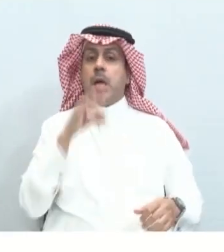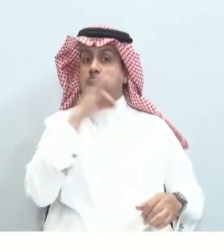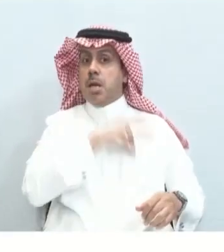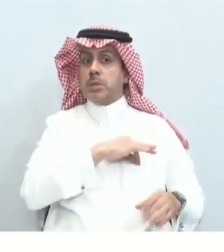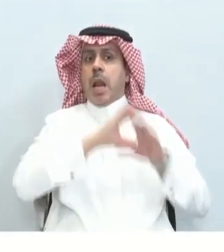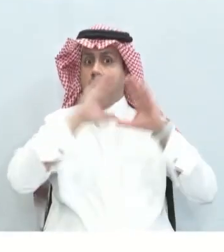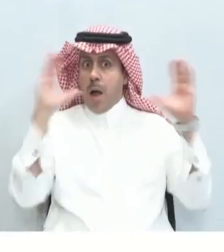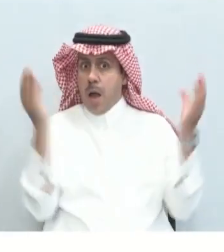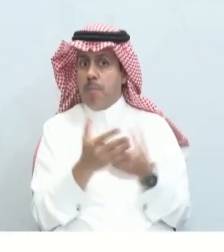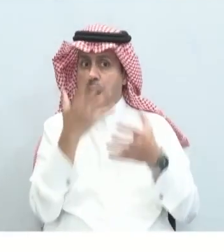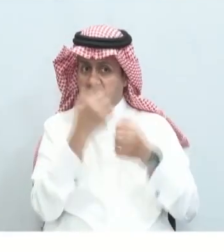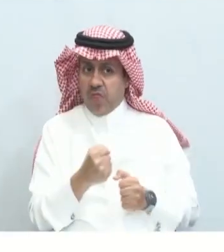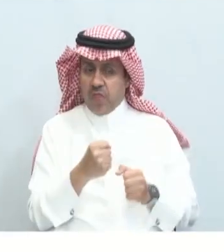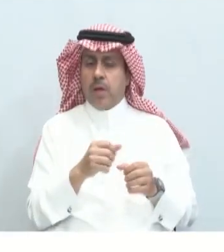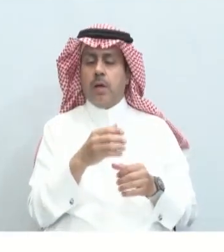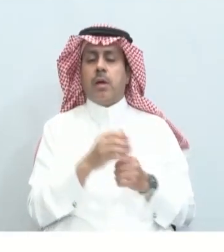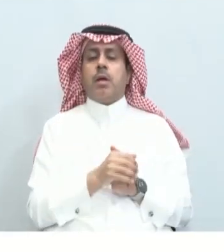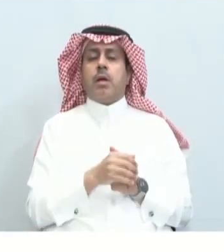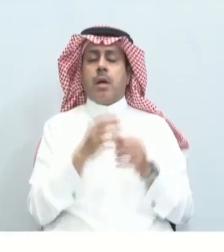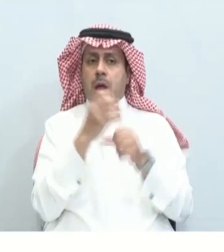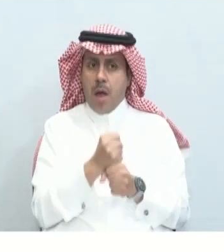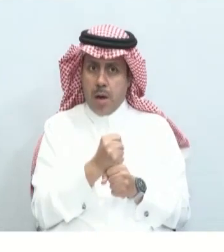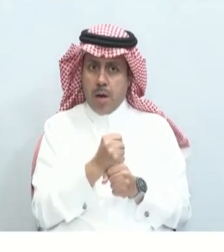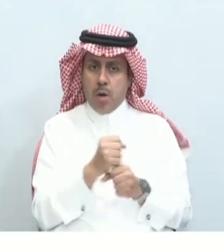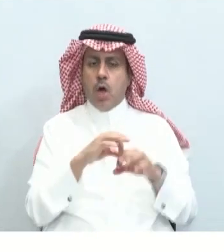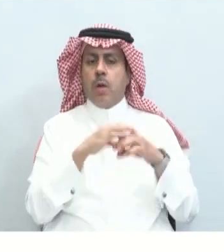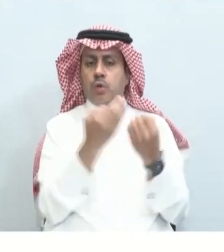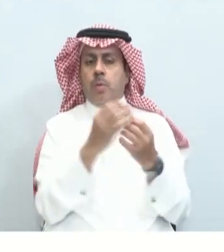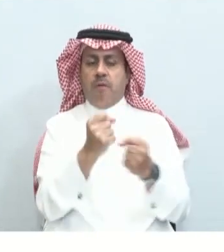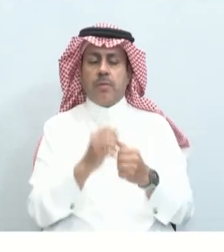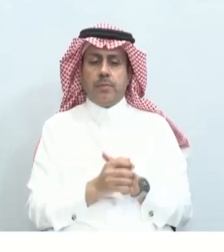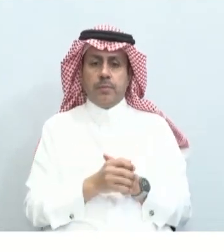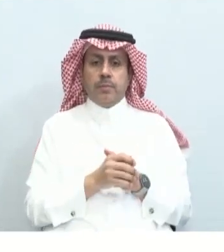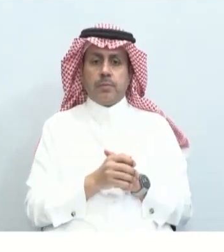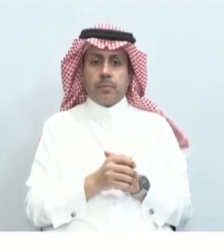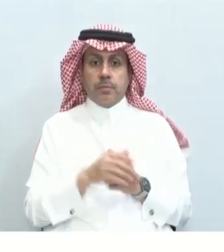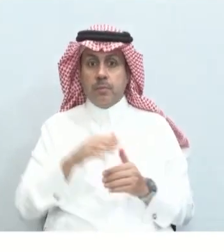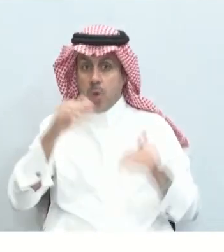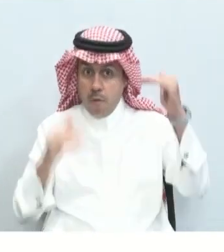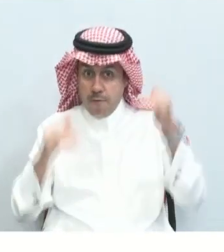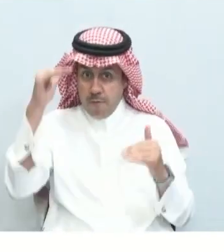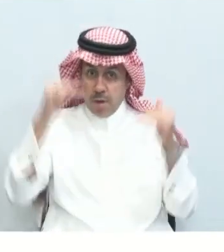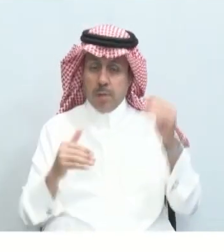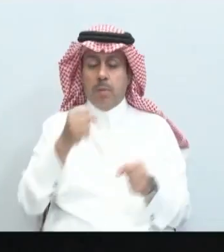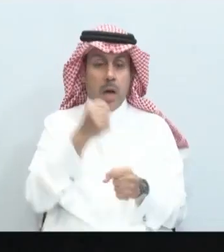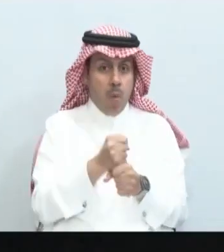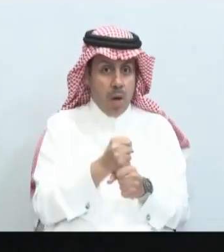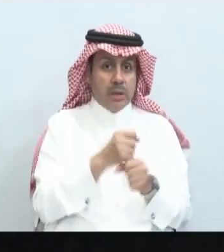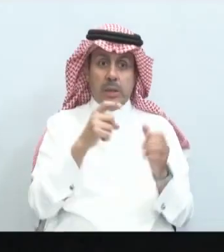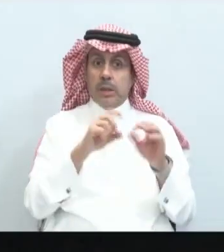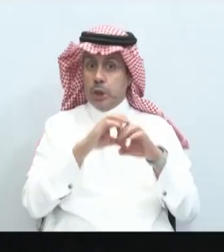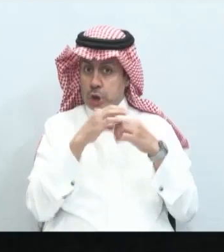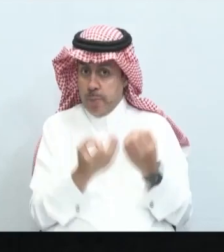والحفاظ على كيان وسلامه المجتمع فهذا هو الفرق بين العادات او القواعد العادات الاجتماعيه